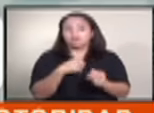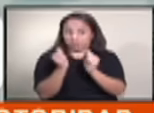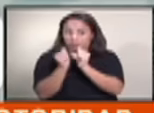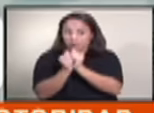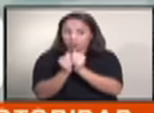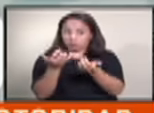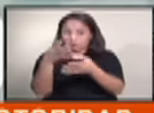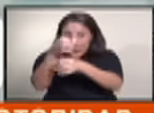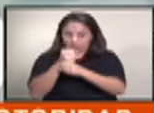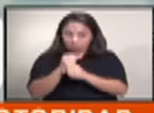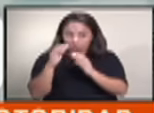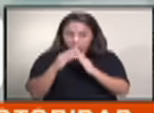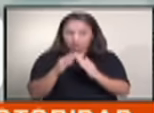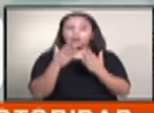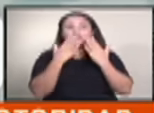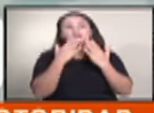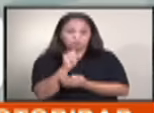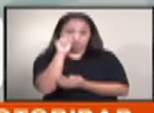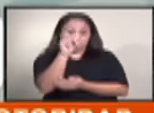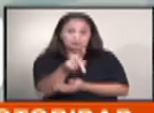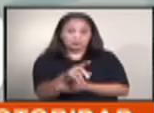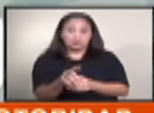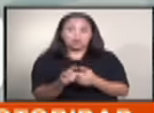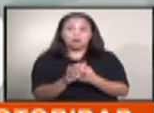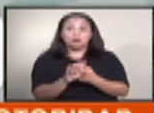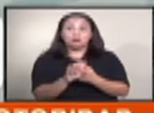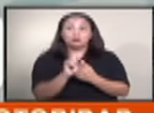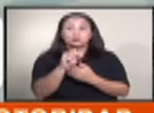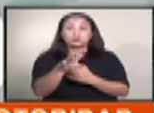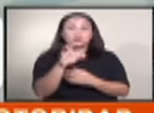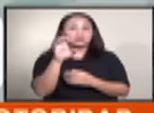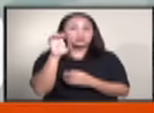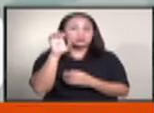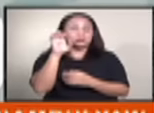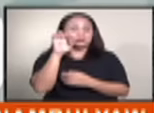po yung ating PNP. Salamat po, Miss Cecil. Apo. Sir Eric,